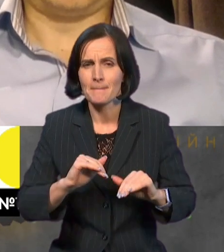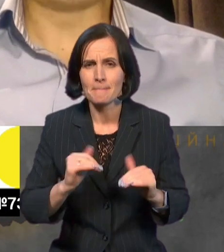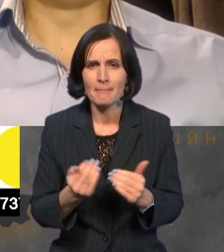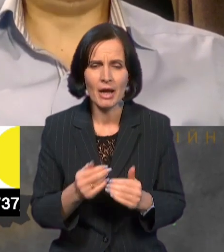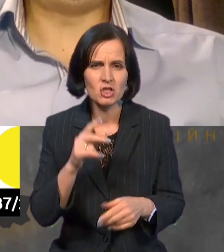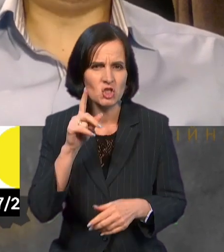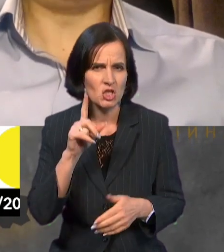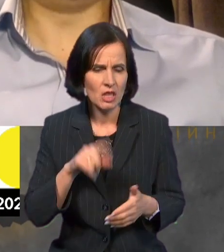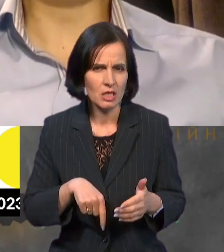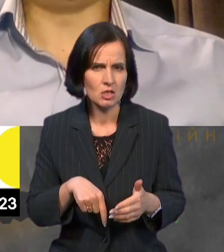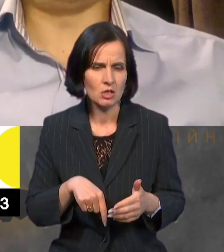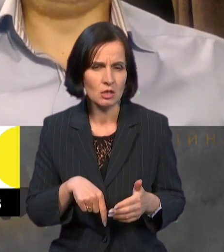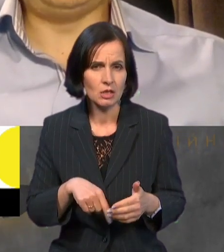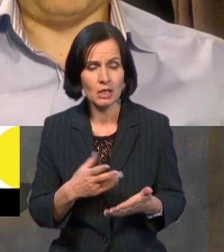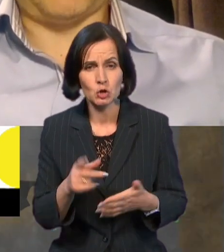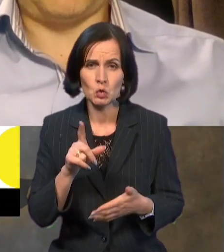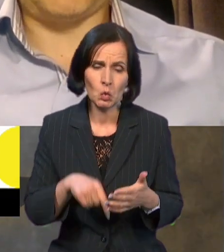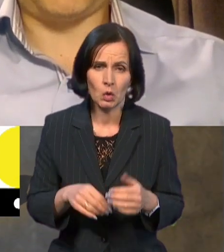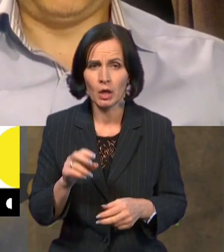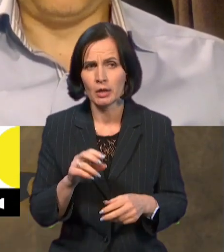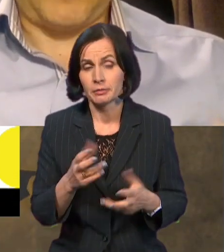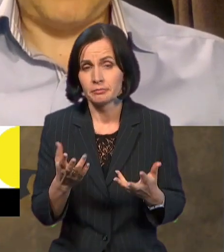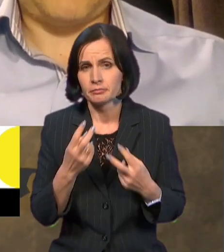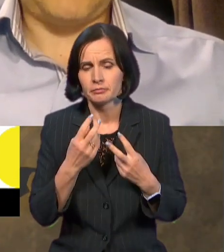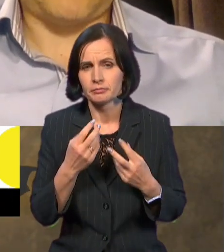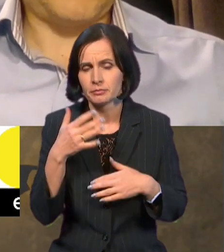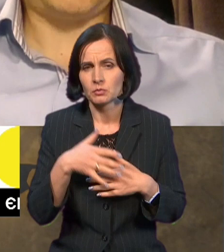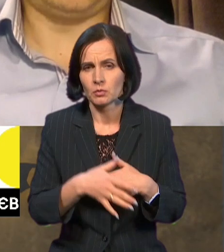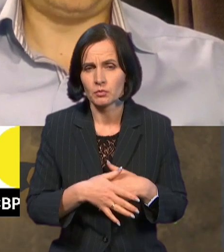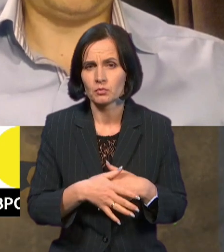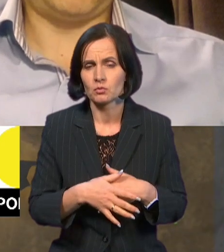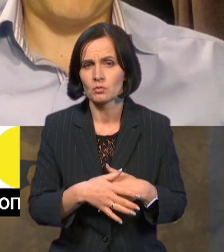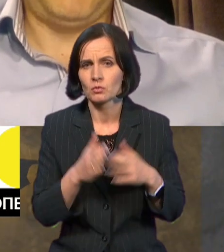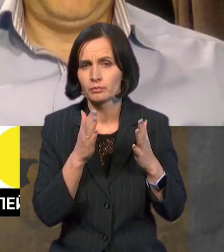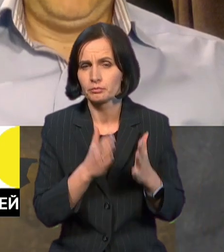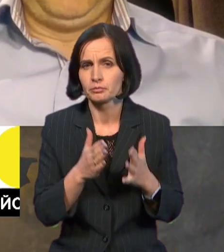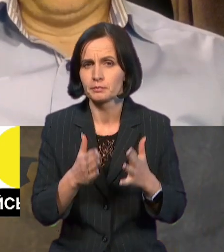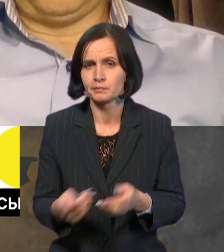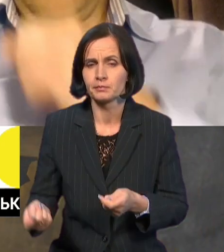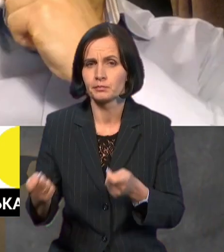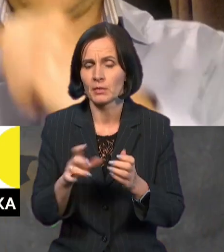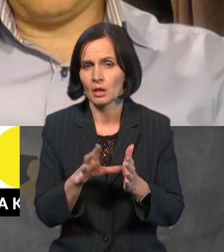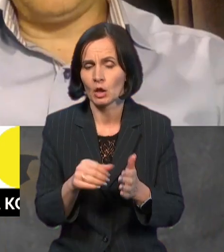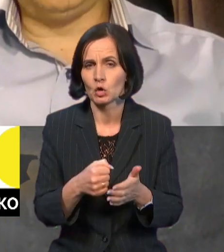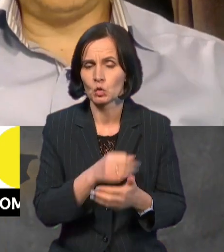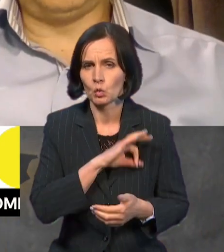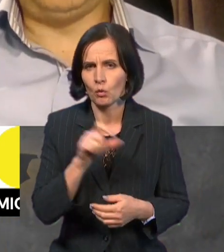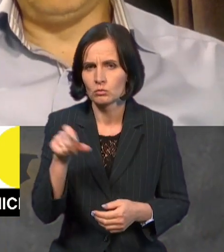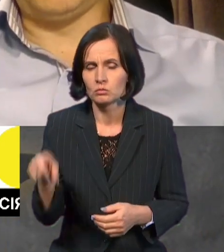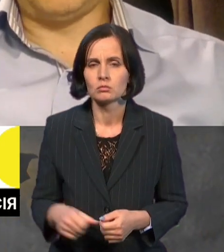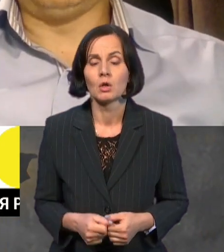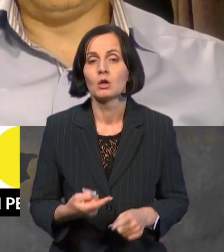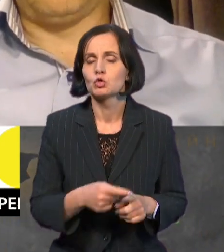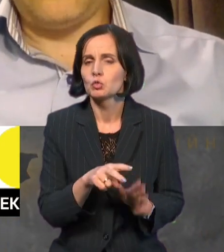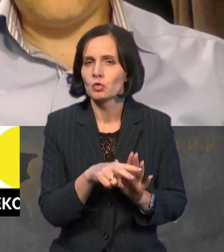можна сказати. Якщо надійність розглядати, це стабільність постачання, ну, поставки електроенергії до споживача. Тому